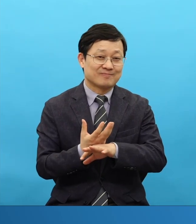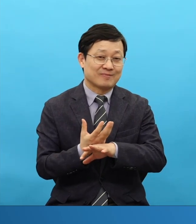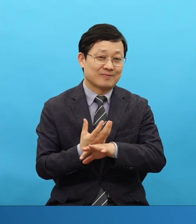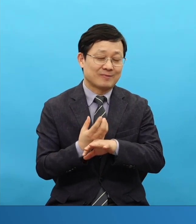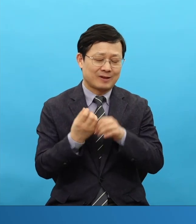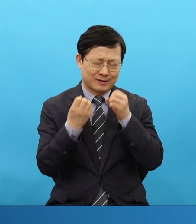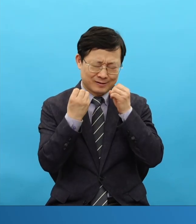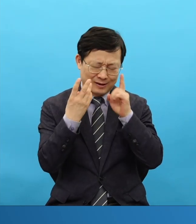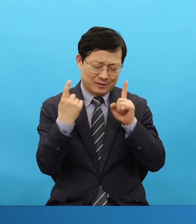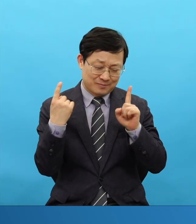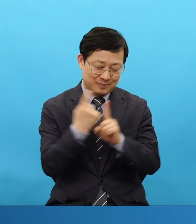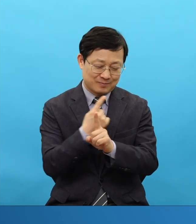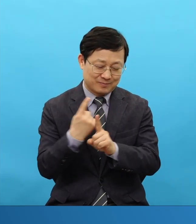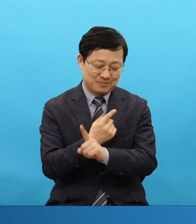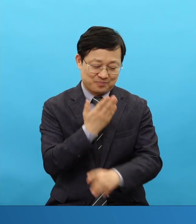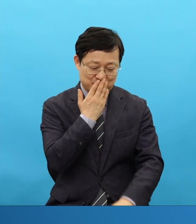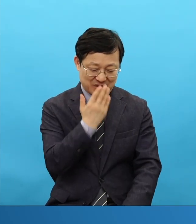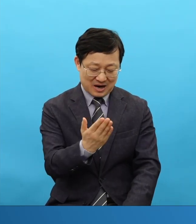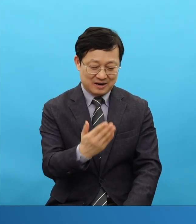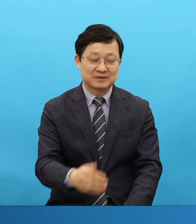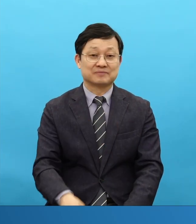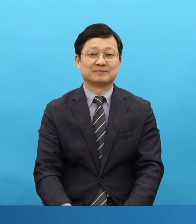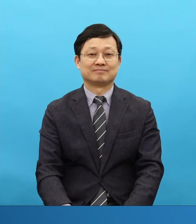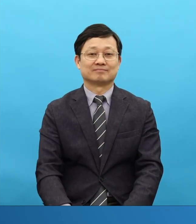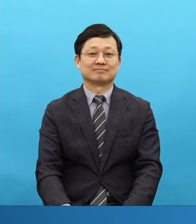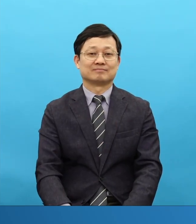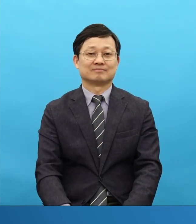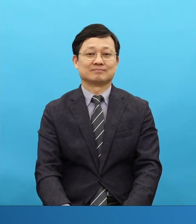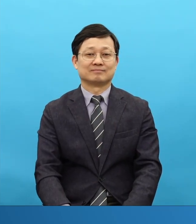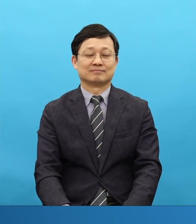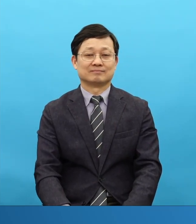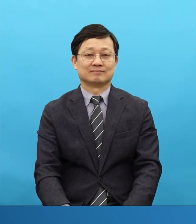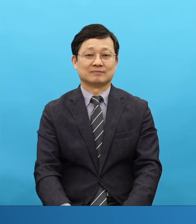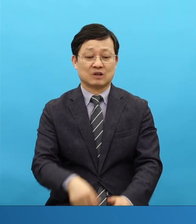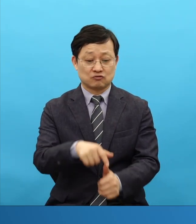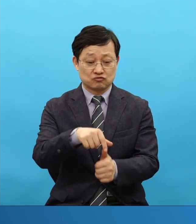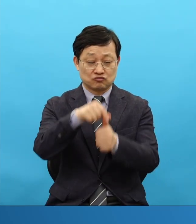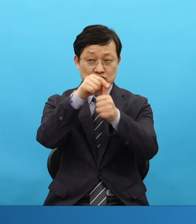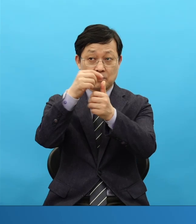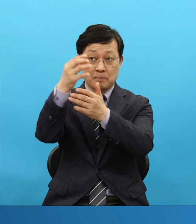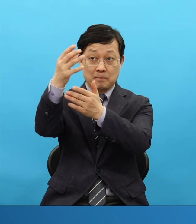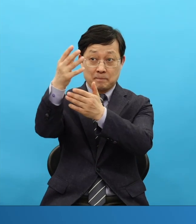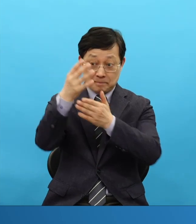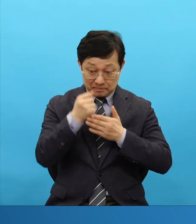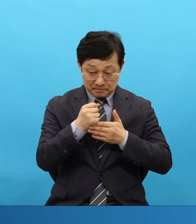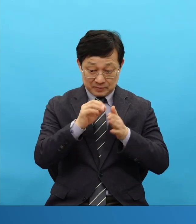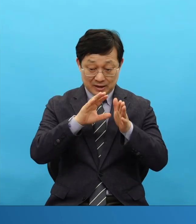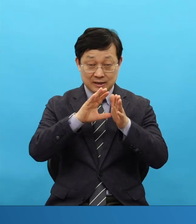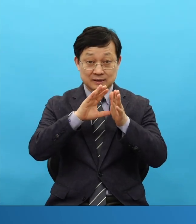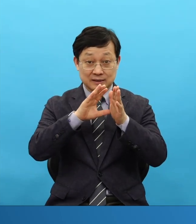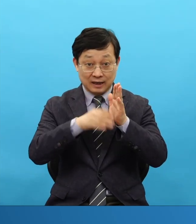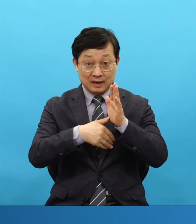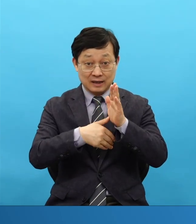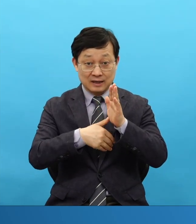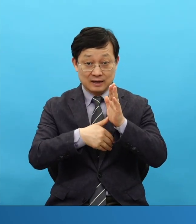moment we receive the gospel, we receive salvation, it is finished. 구원받는 순간에